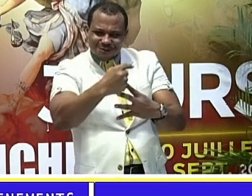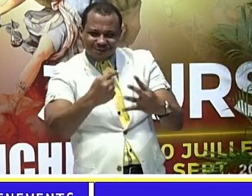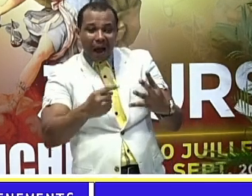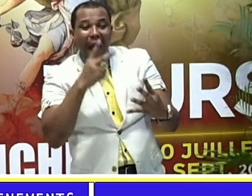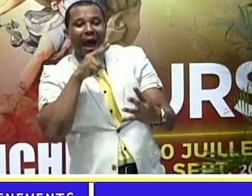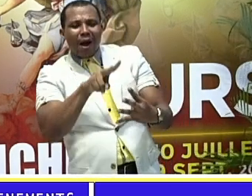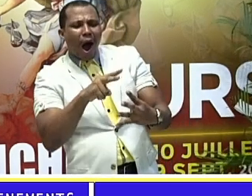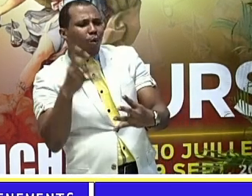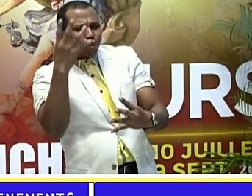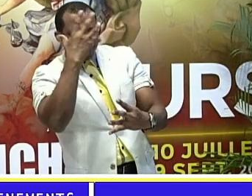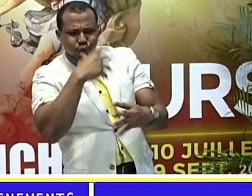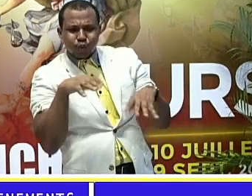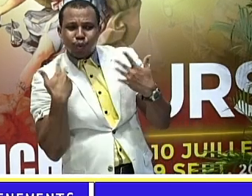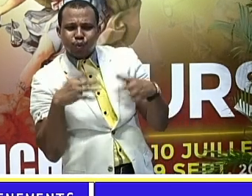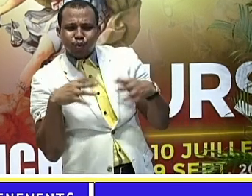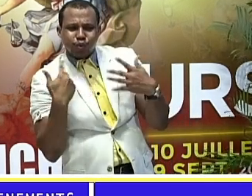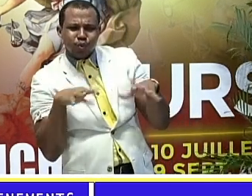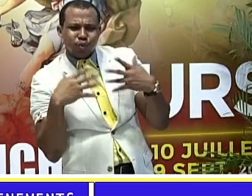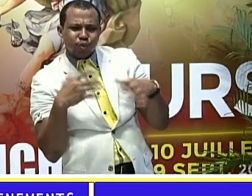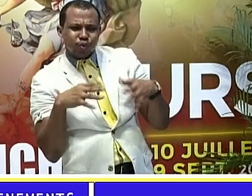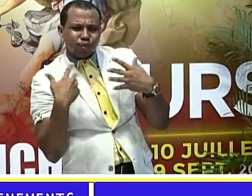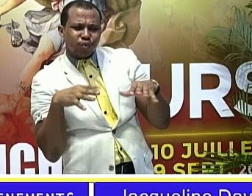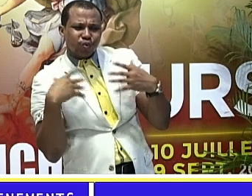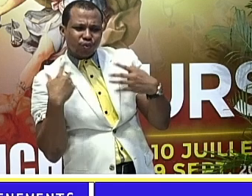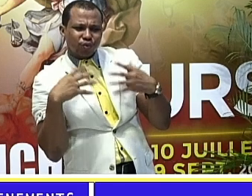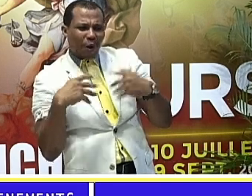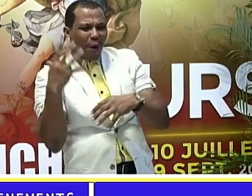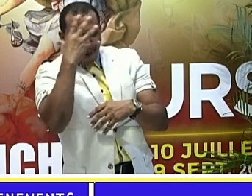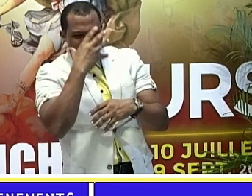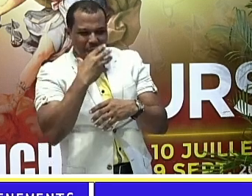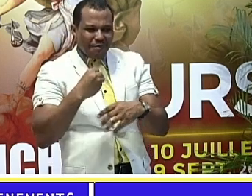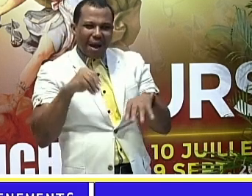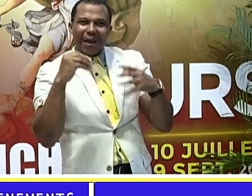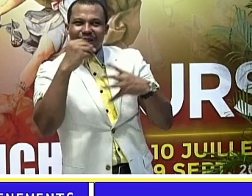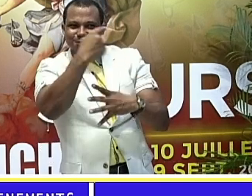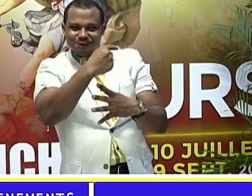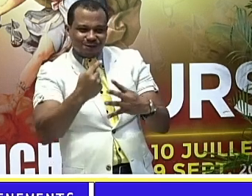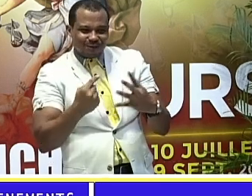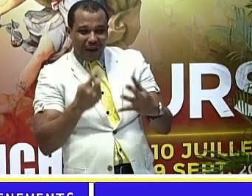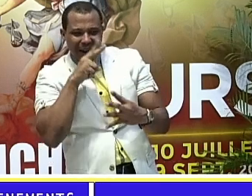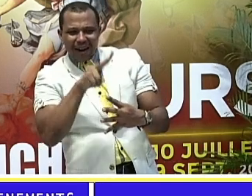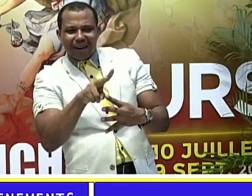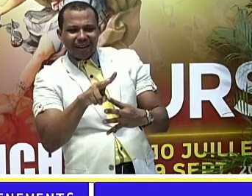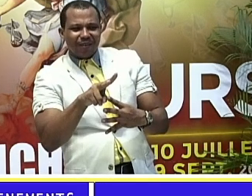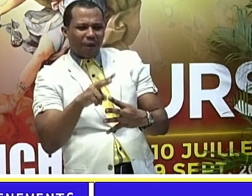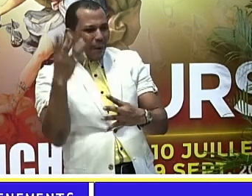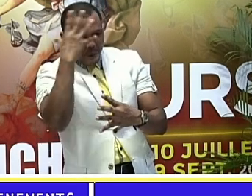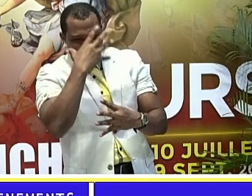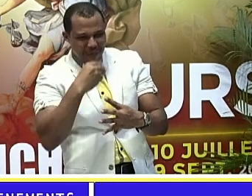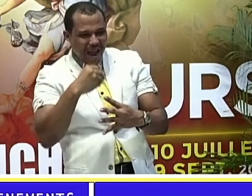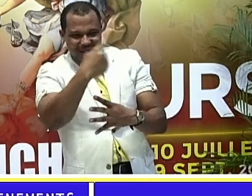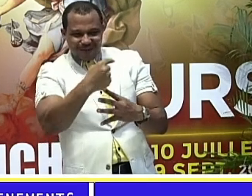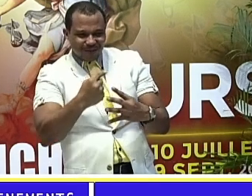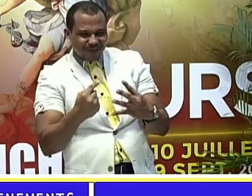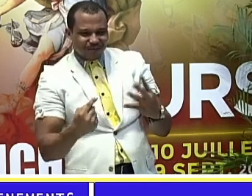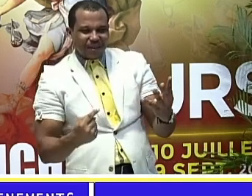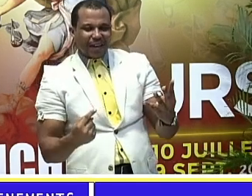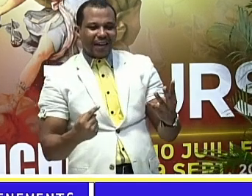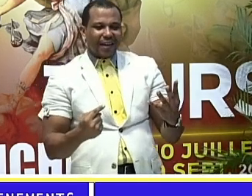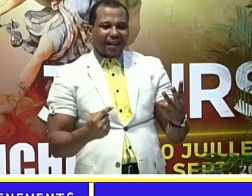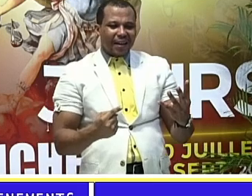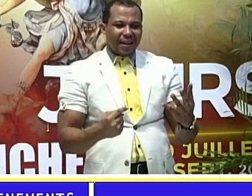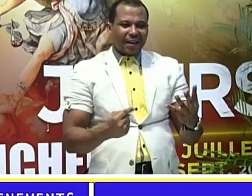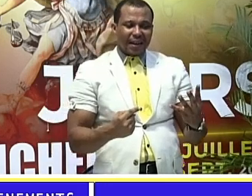prenons des citernes, ça sont vues sur côté. Mais ça, c'est parti l'église, non? Belle bagaille, belle l'église, qui a